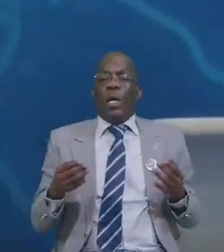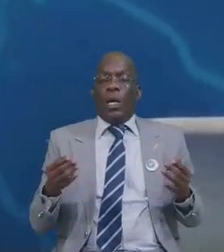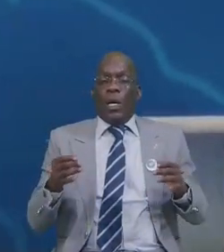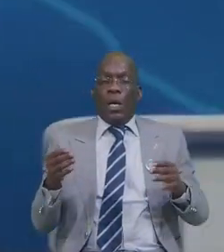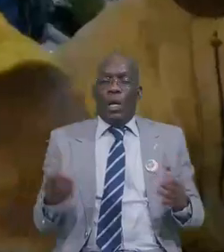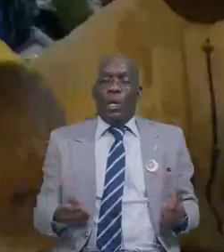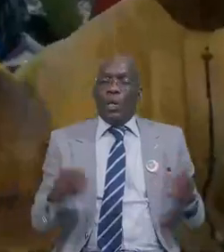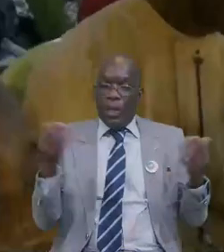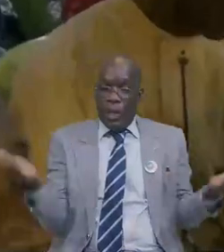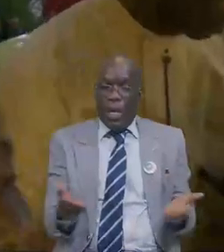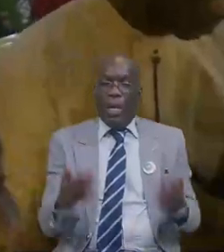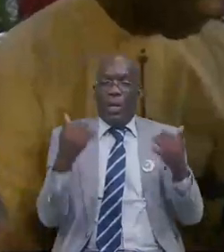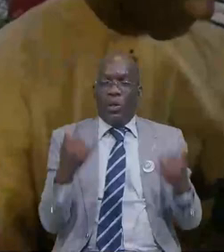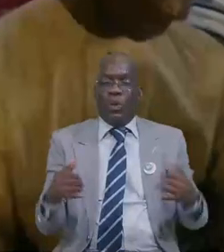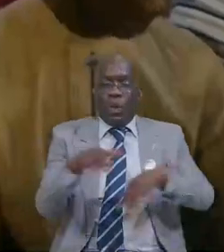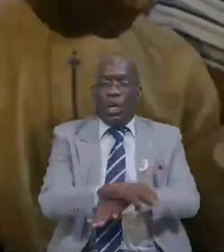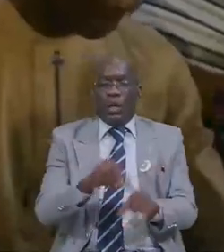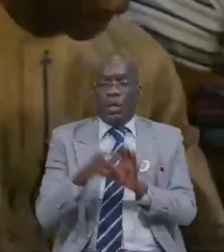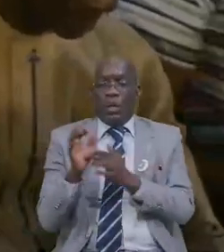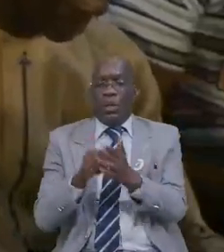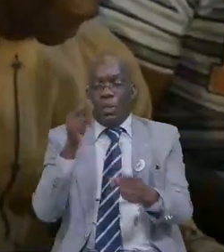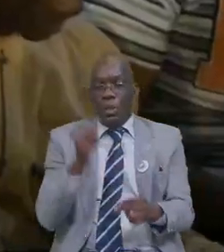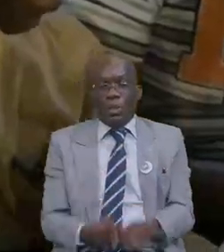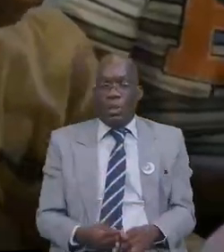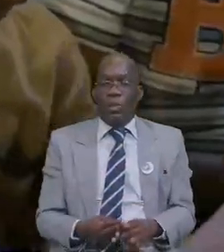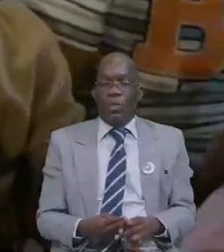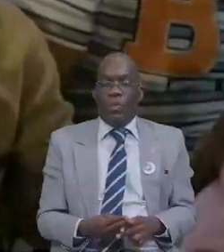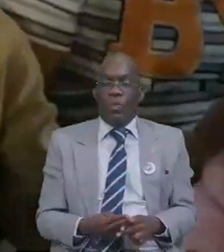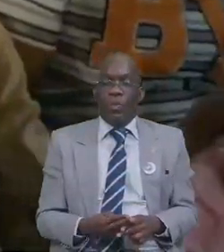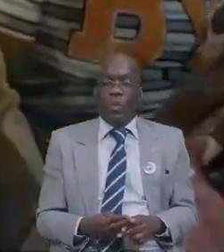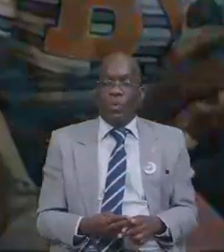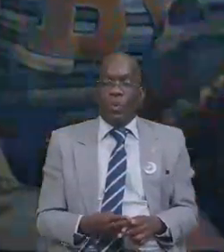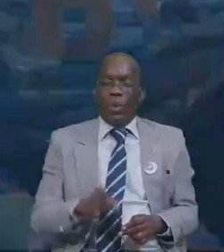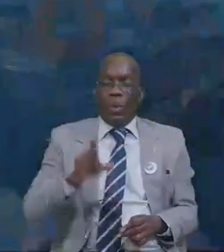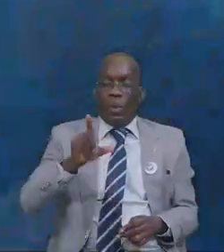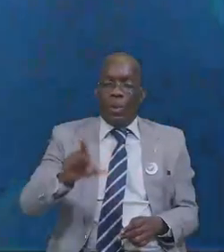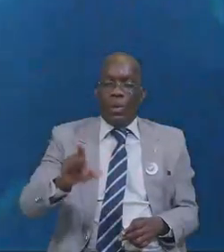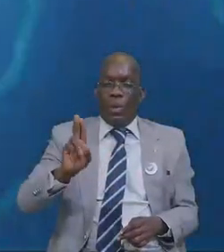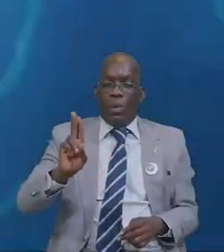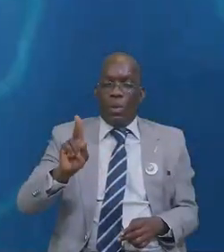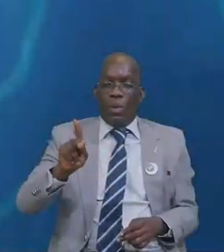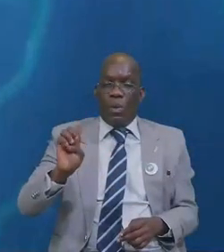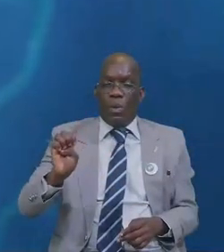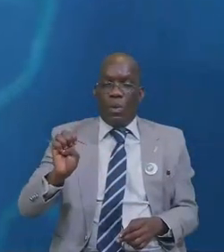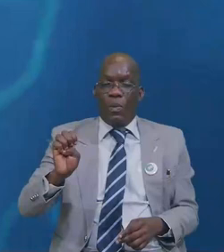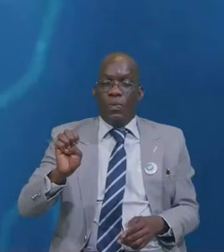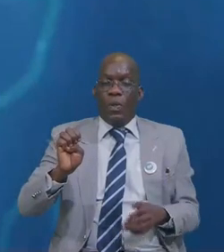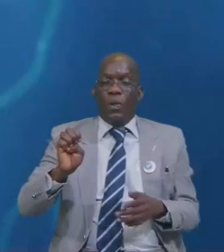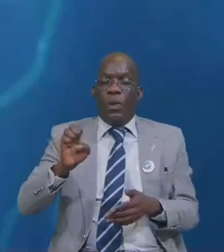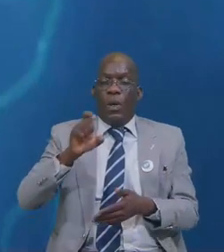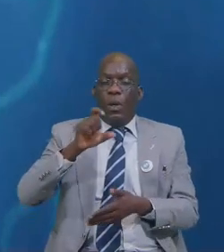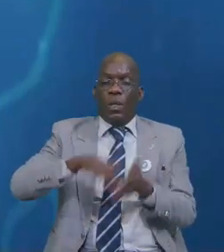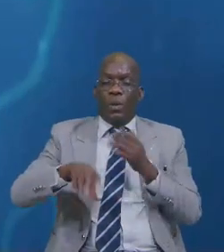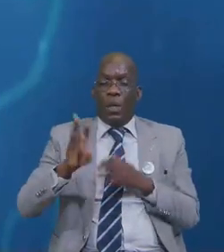ce soir, au nom de Jésus. En Luc au chapitre 6, verset 19. Luc